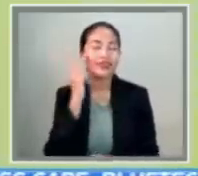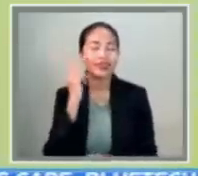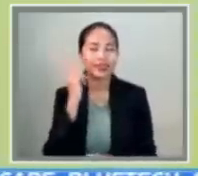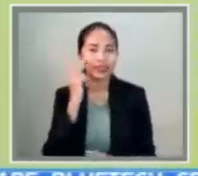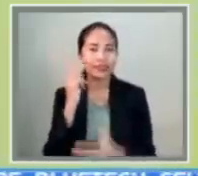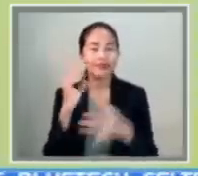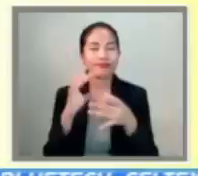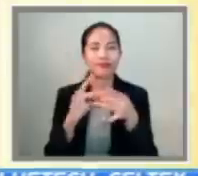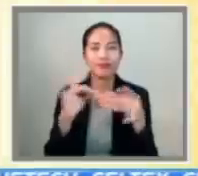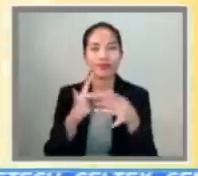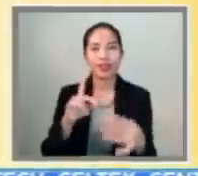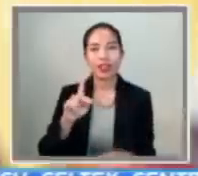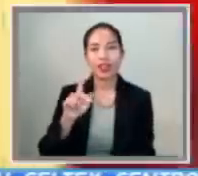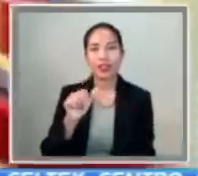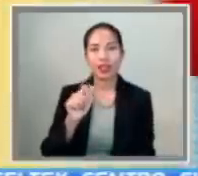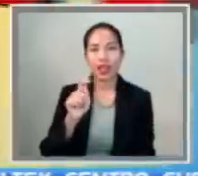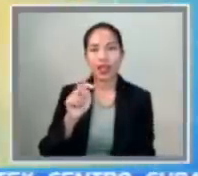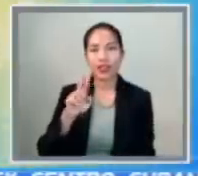Son.